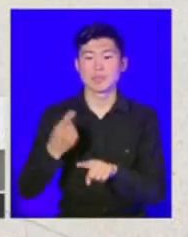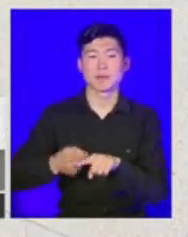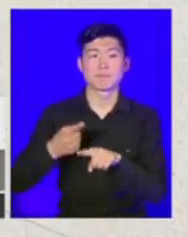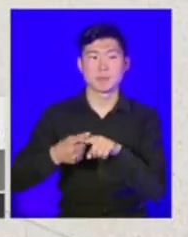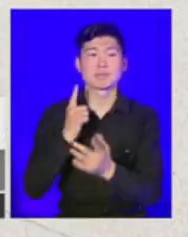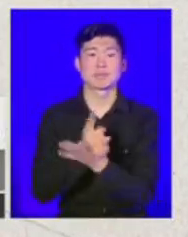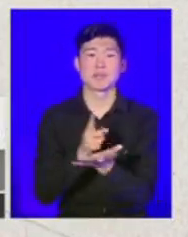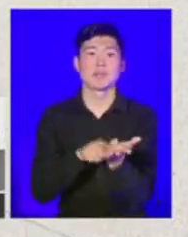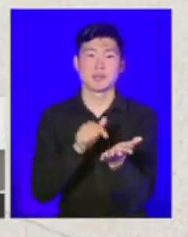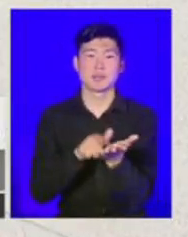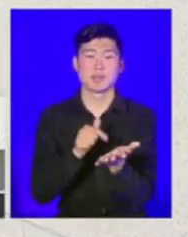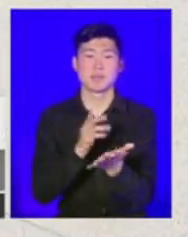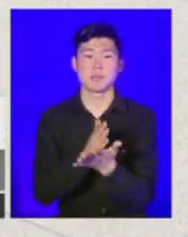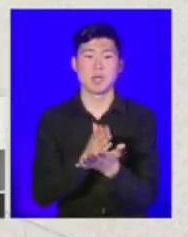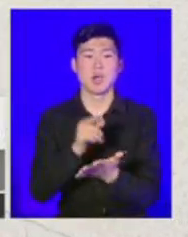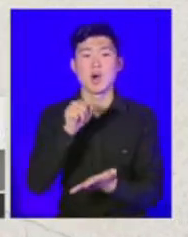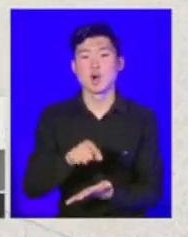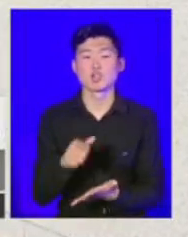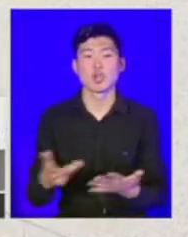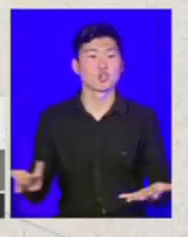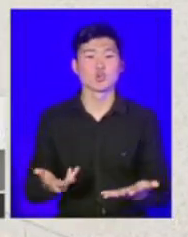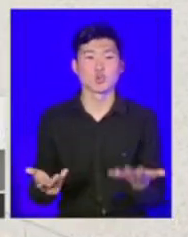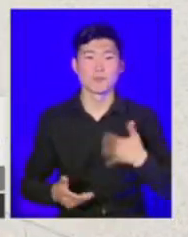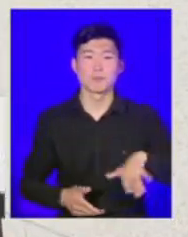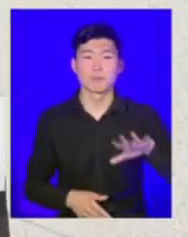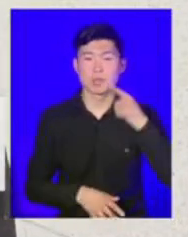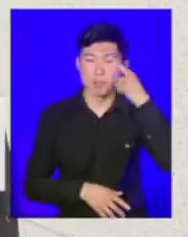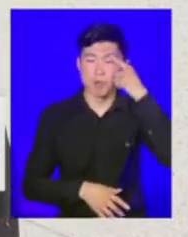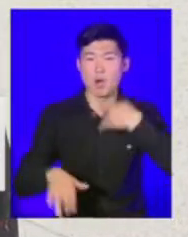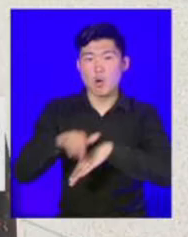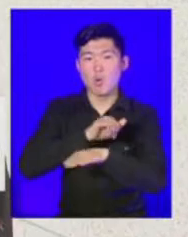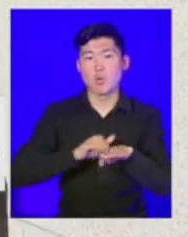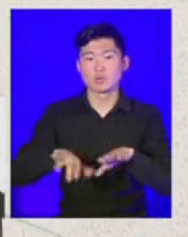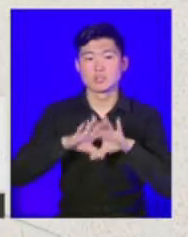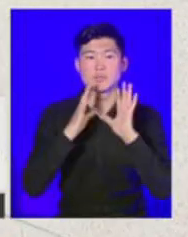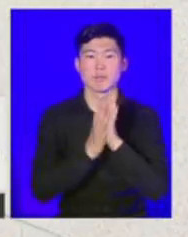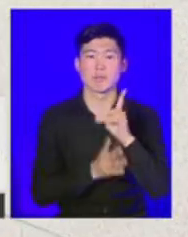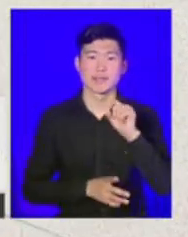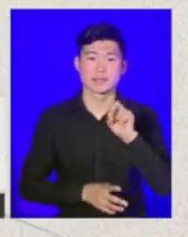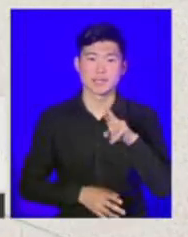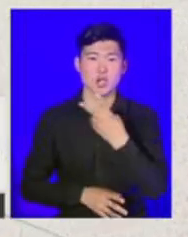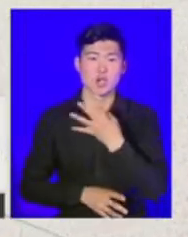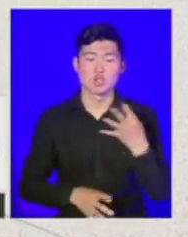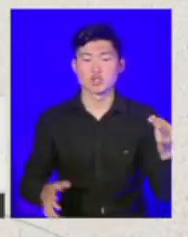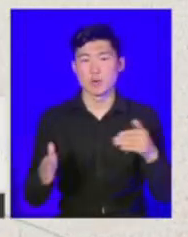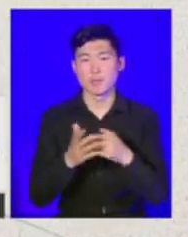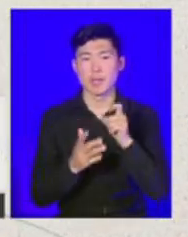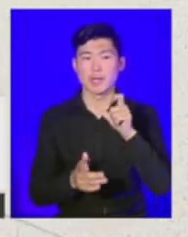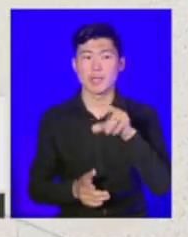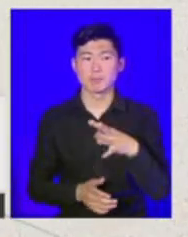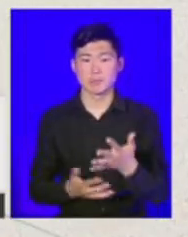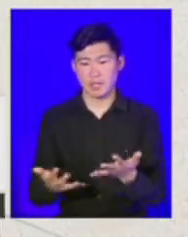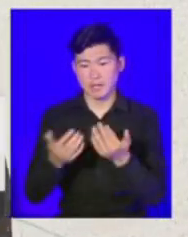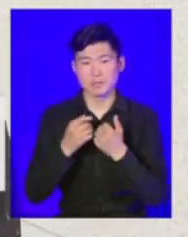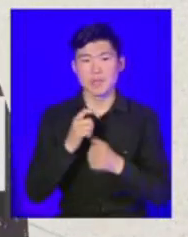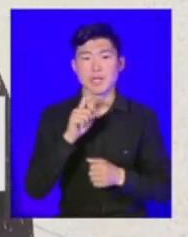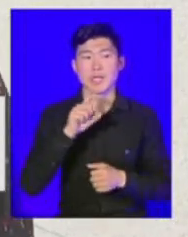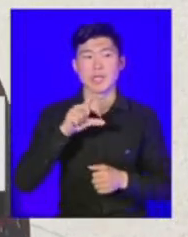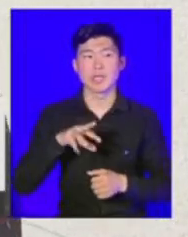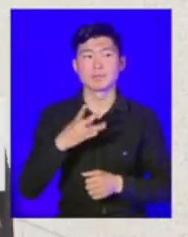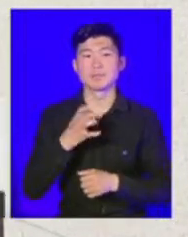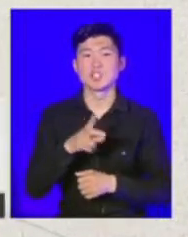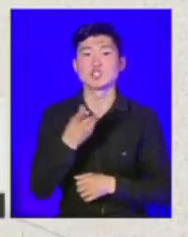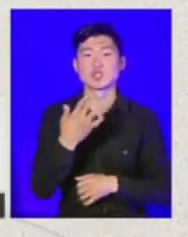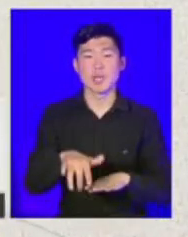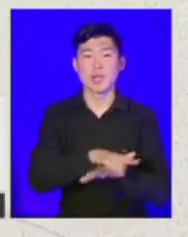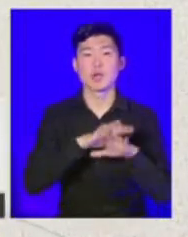заашгүй шаардлагатай. Одоогийн байдлаар бид нар бол Монгол Улсын хэмжээнд 1 сая 200 мянган хэмжигэрсэл бол хэмжилзүүн стандарт хэмжээн гадраас буюу